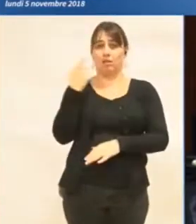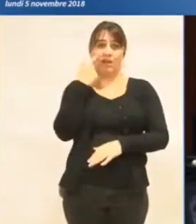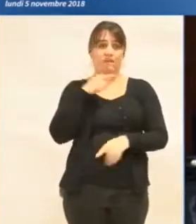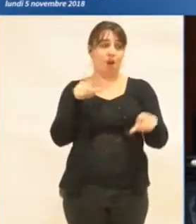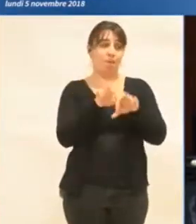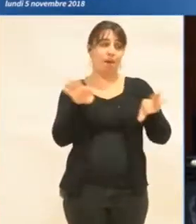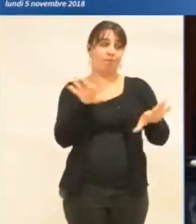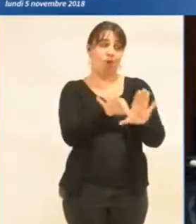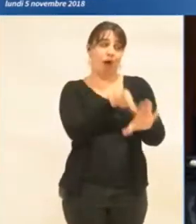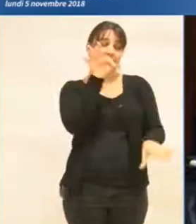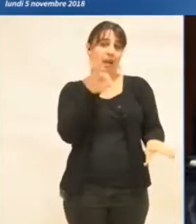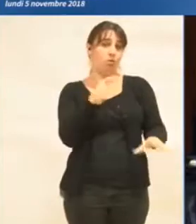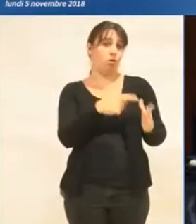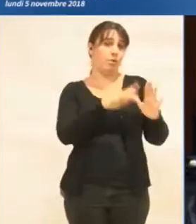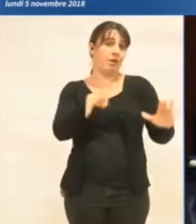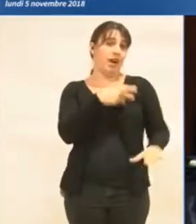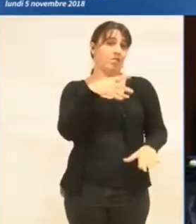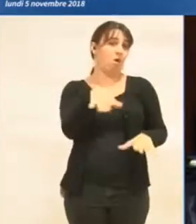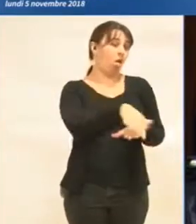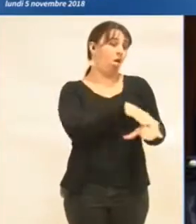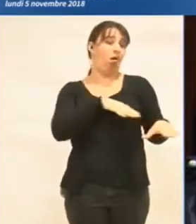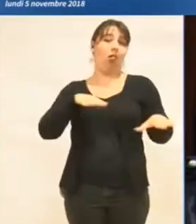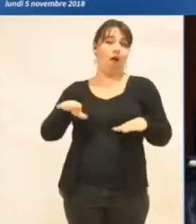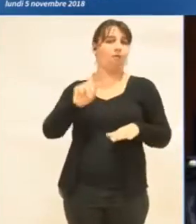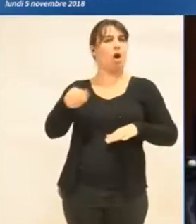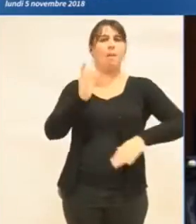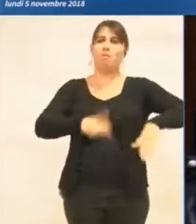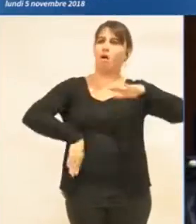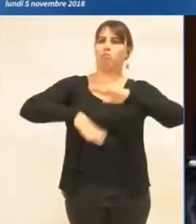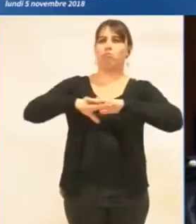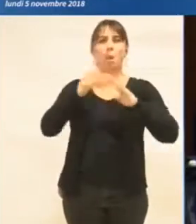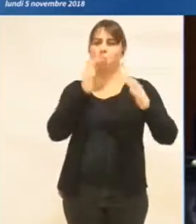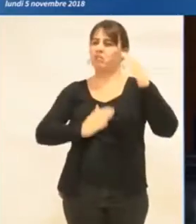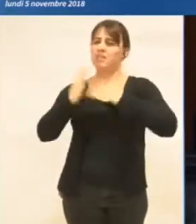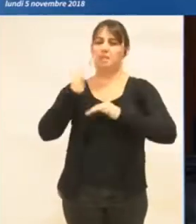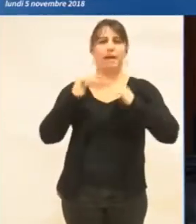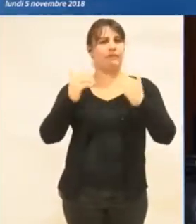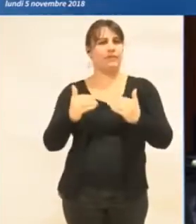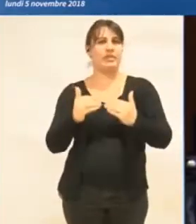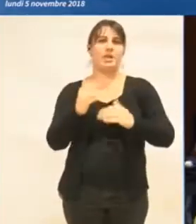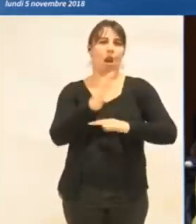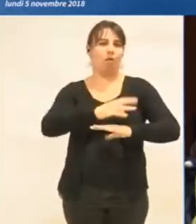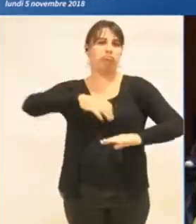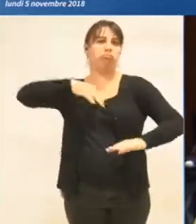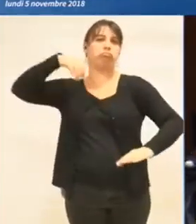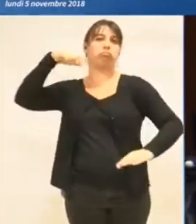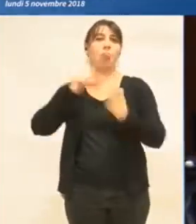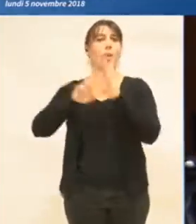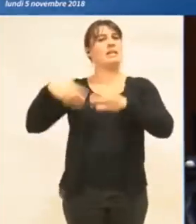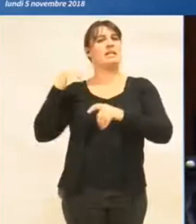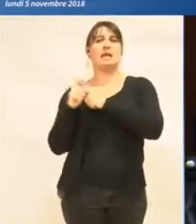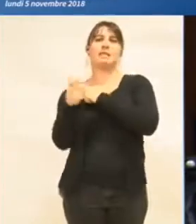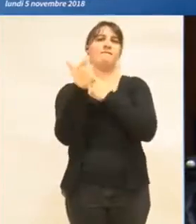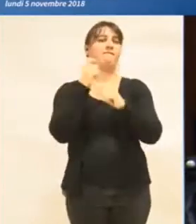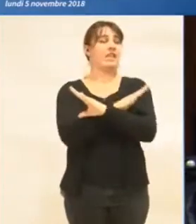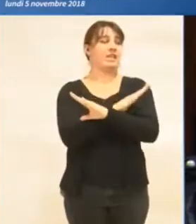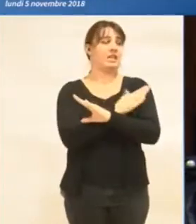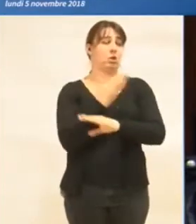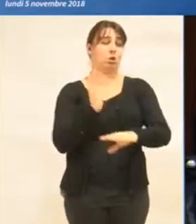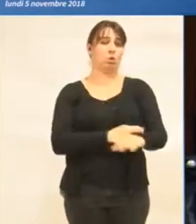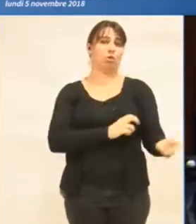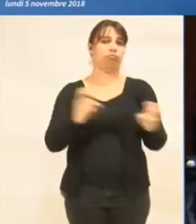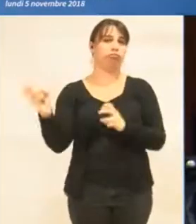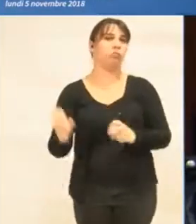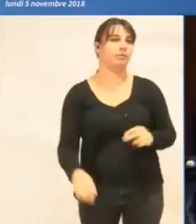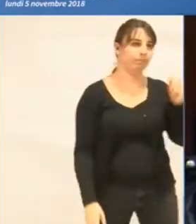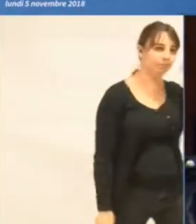de responsabilité qui était de ne plus dépasser ce seuil d'émission en dioxyde d'azote après 2015.